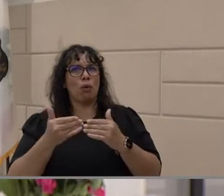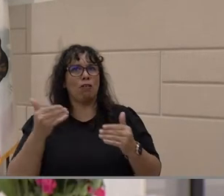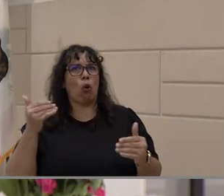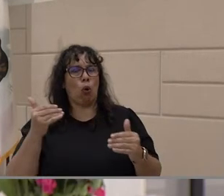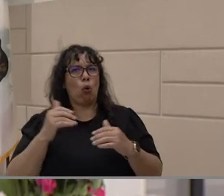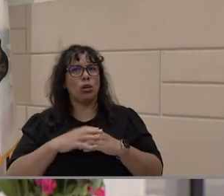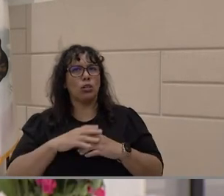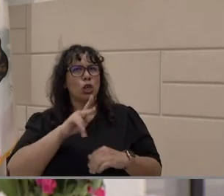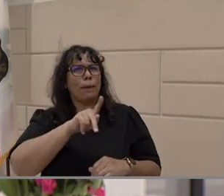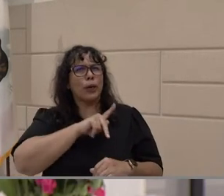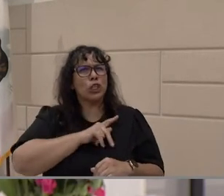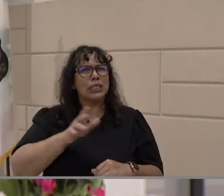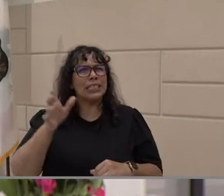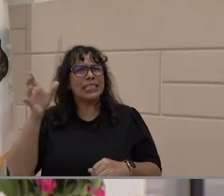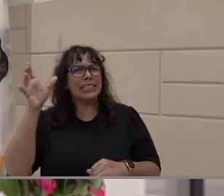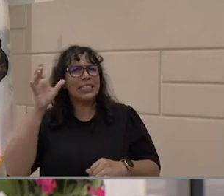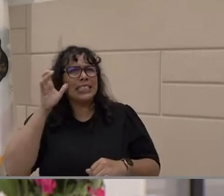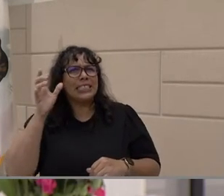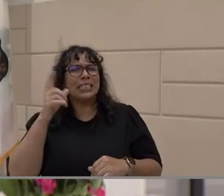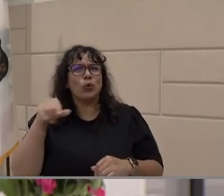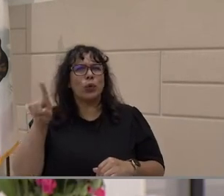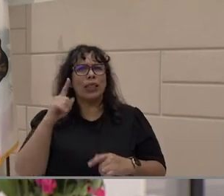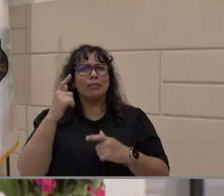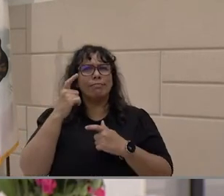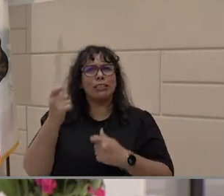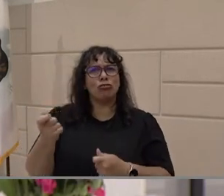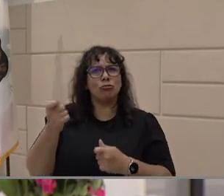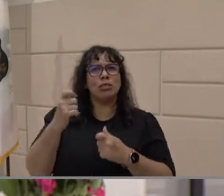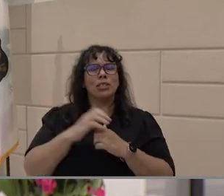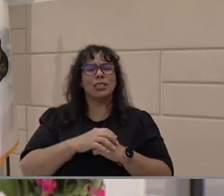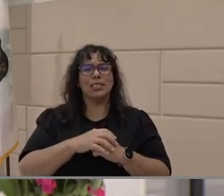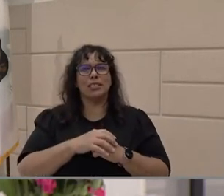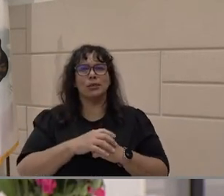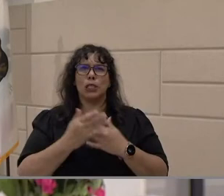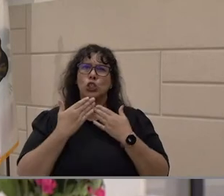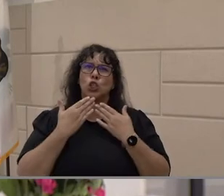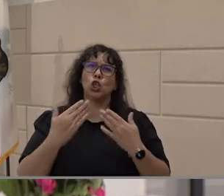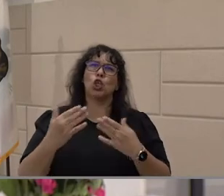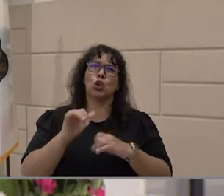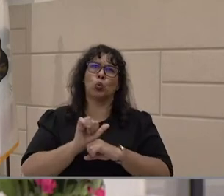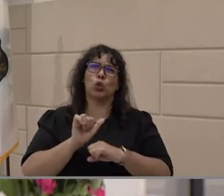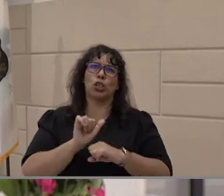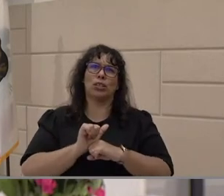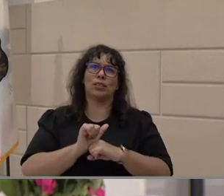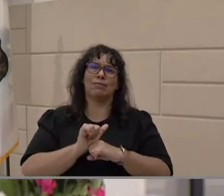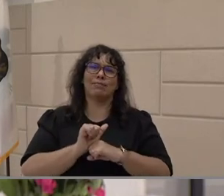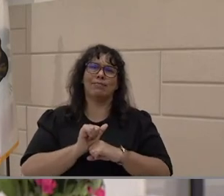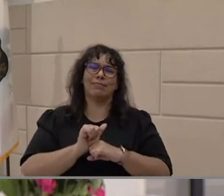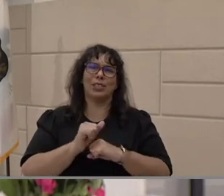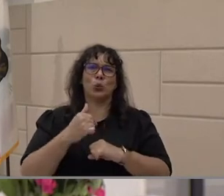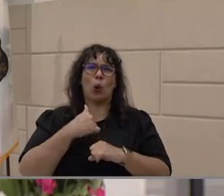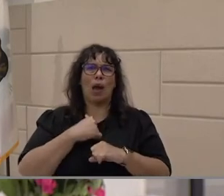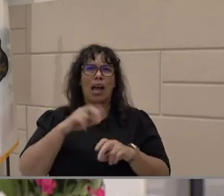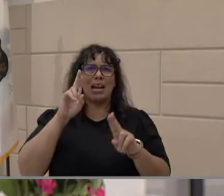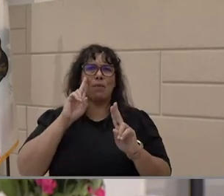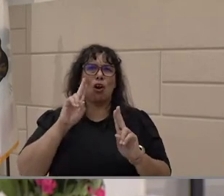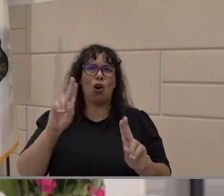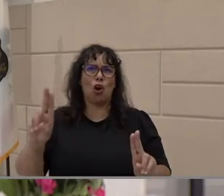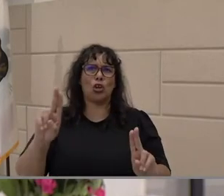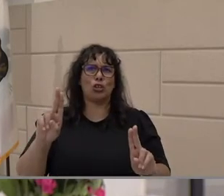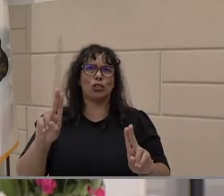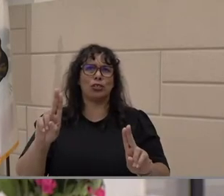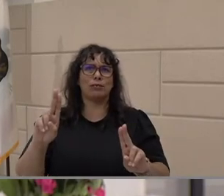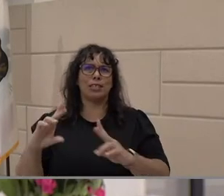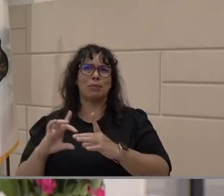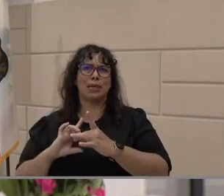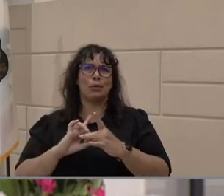นี่ยโจรวมแตงประมาณนั้นดำใบจังดังถาไว้ตั้งได้ปุกีเป็นเจ็ดอัมปีไฮนี่คือจะเกิดการละอ้อ